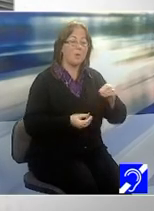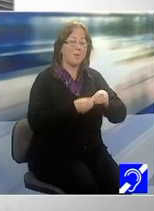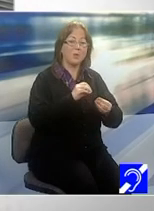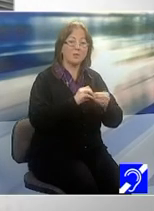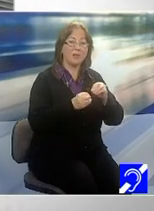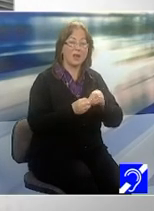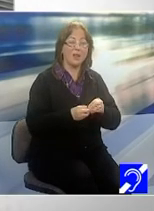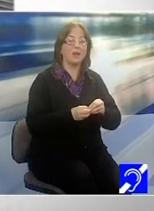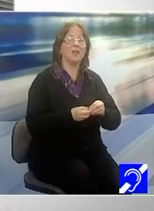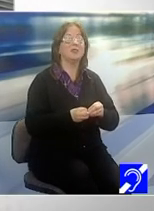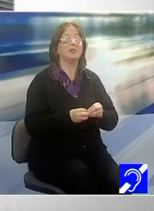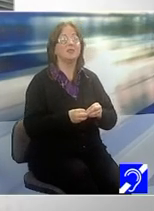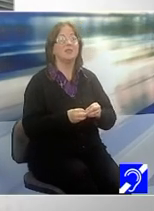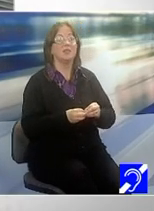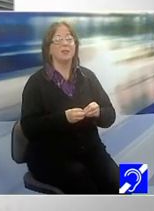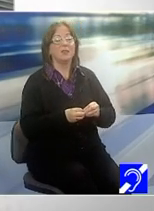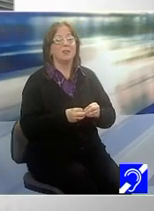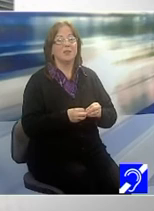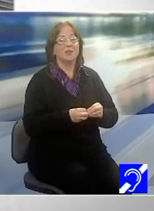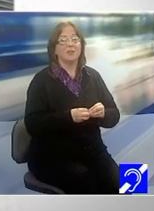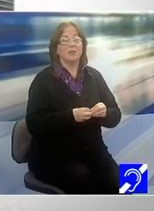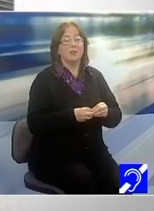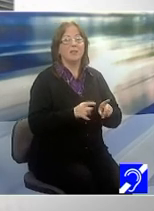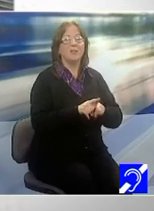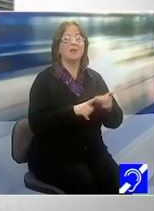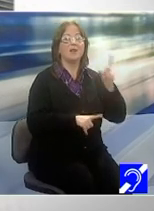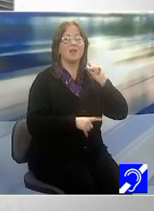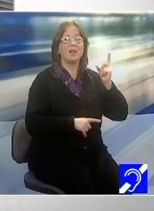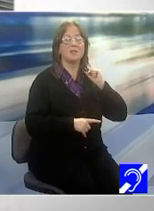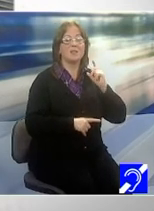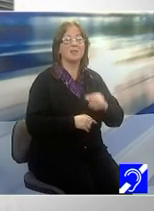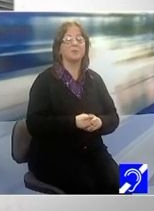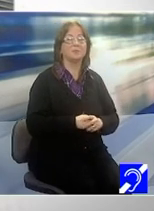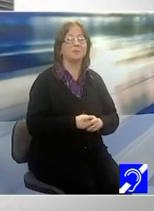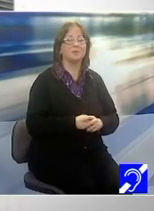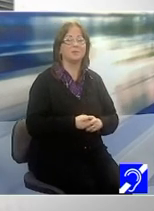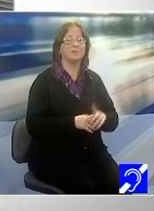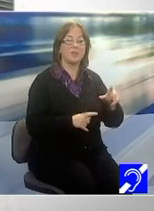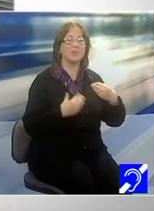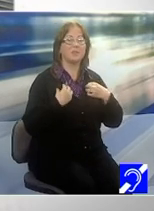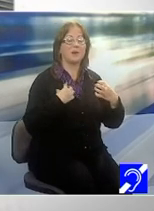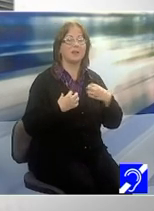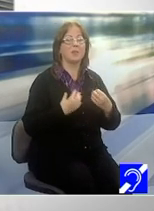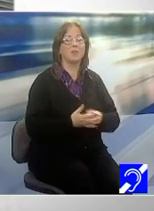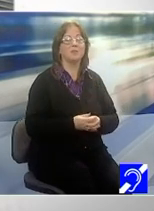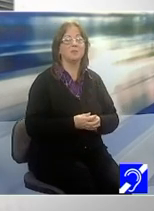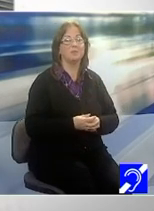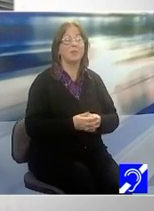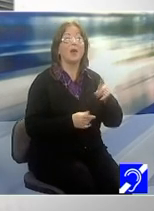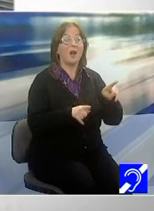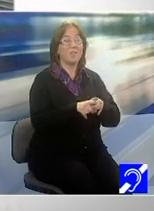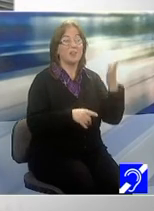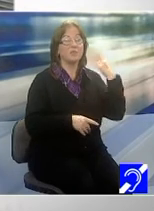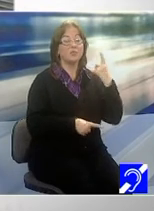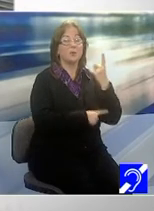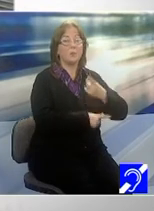variantă clasică acest spectacol? Da. Ne-am dorit să fie, așa a fost și la Oradea, ne-am